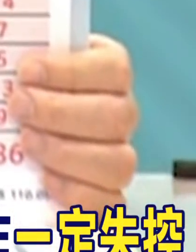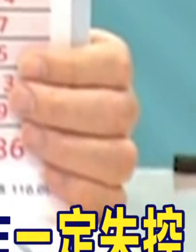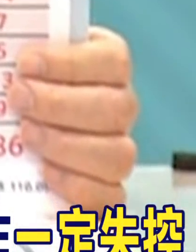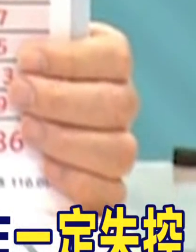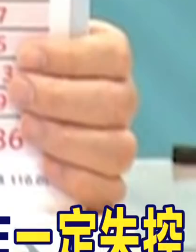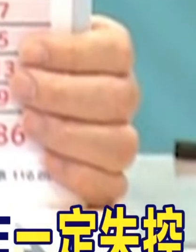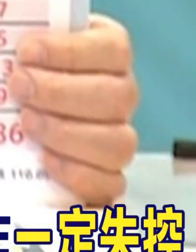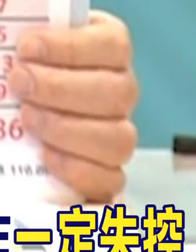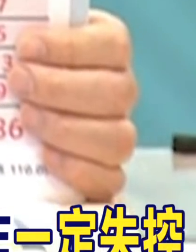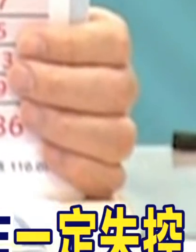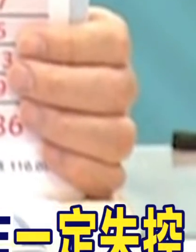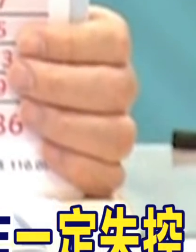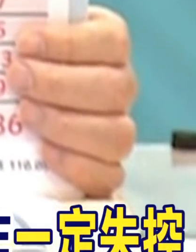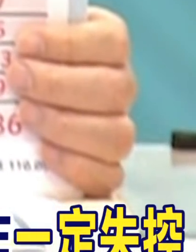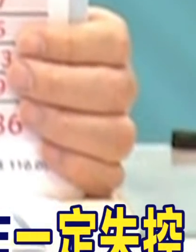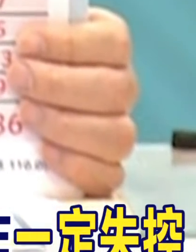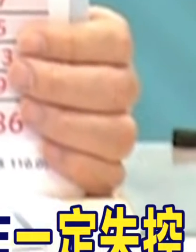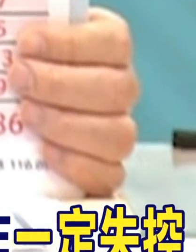哪一个时间的，